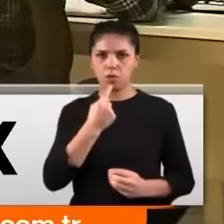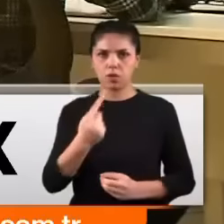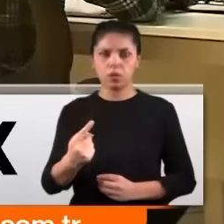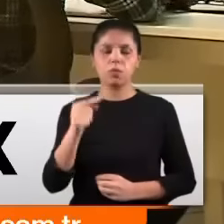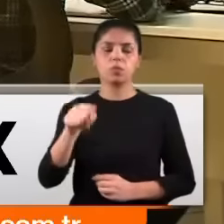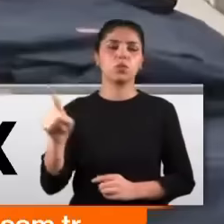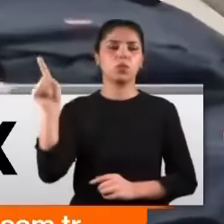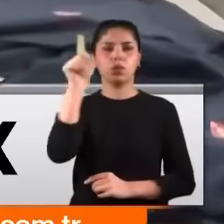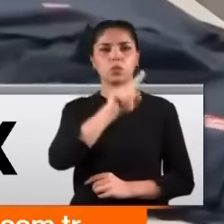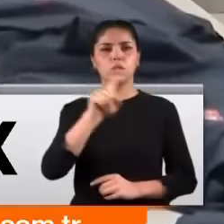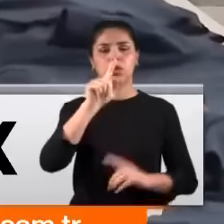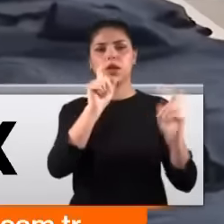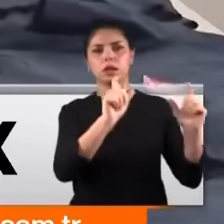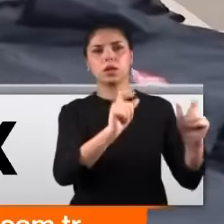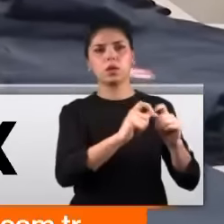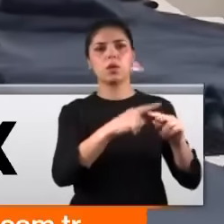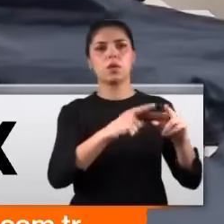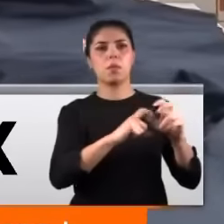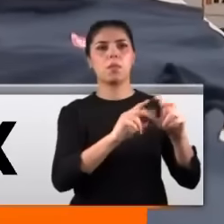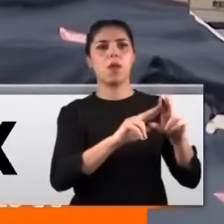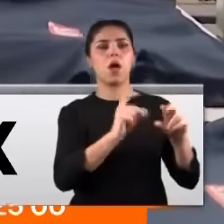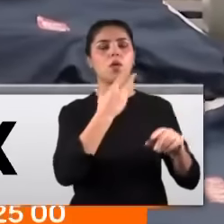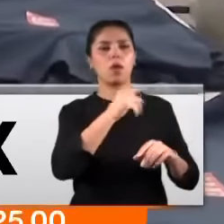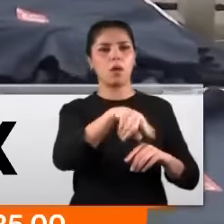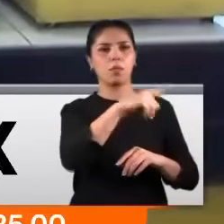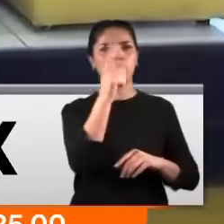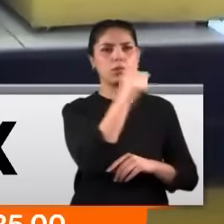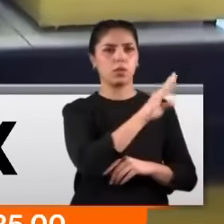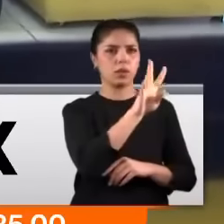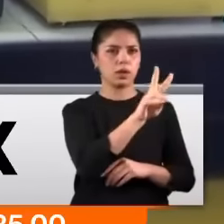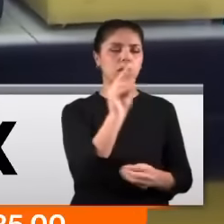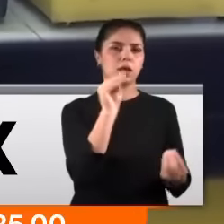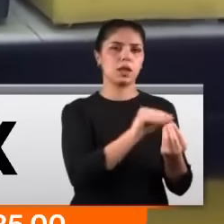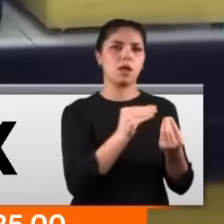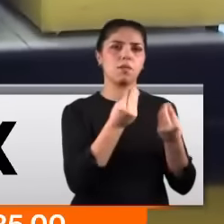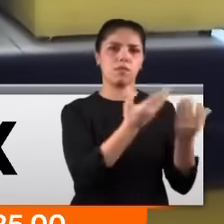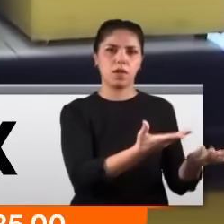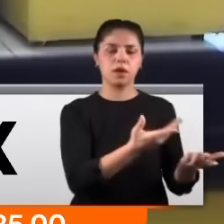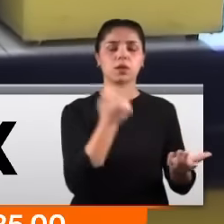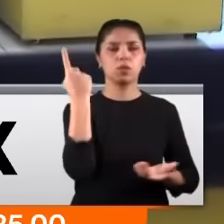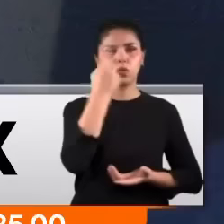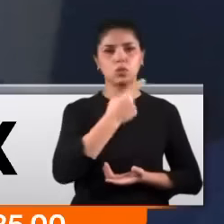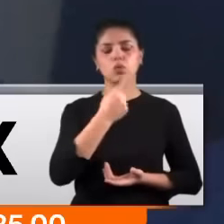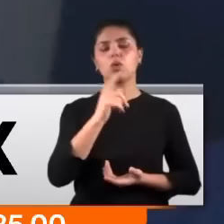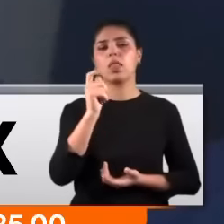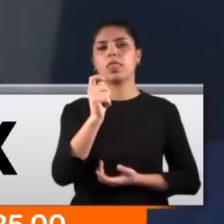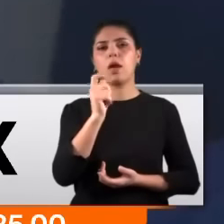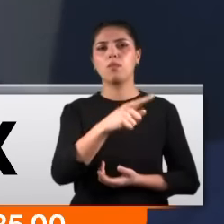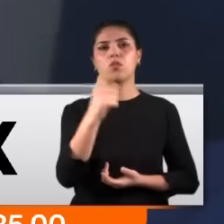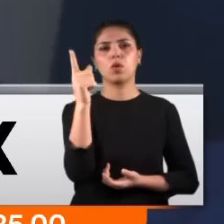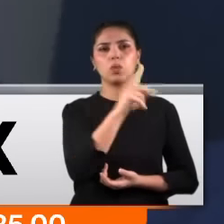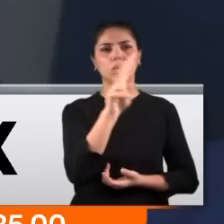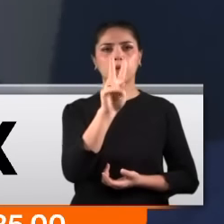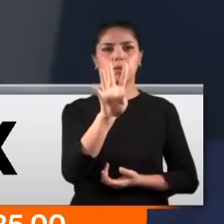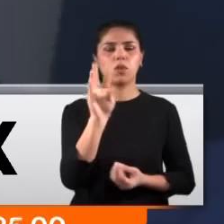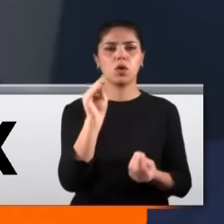bu sebeple SSK ve Bağkur emeklisine %42,6 zam verildi. Çünkü Temmuz'da alacakları